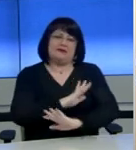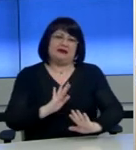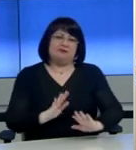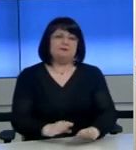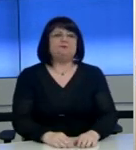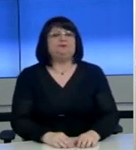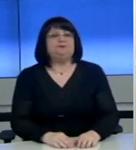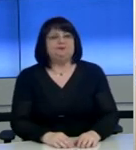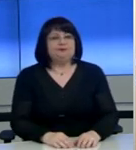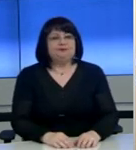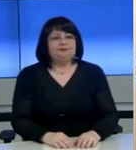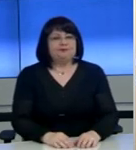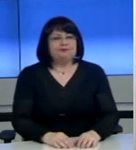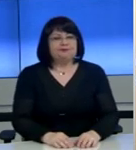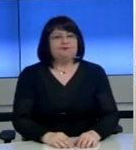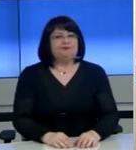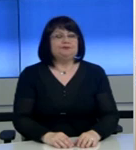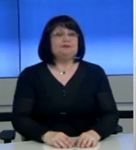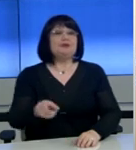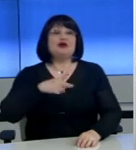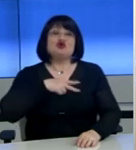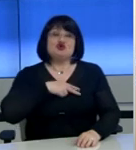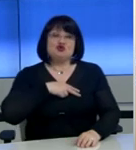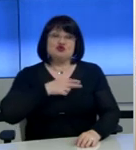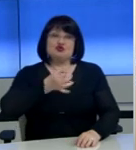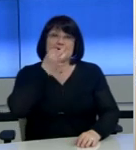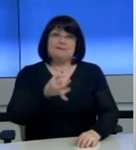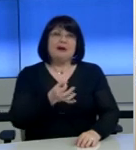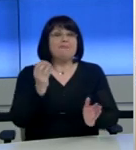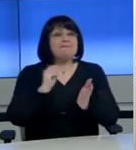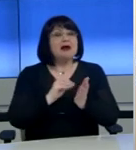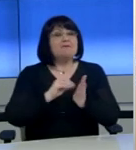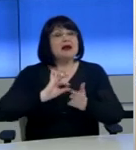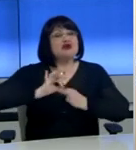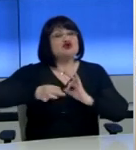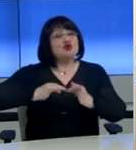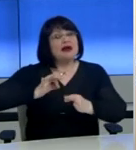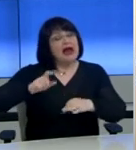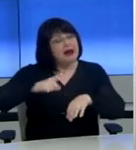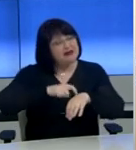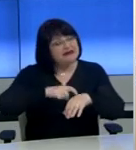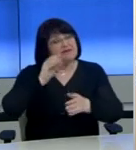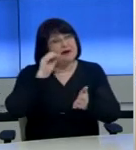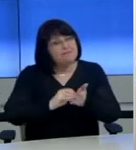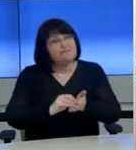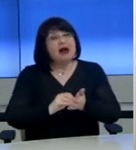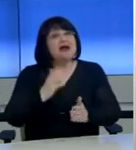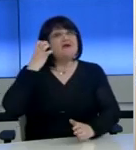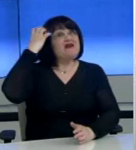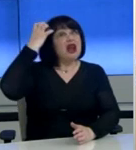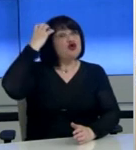Και επειδή ορθώς έχει υποθεί ότι η επανάληψη της ιστορίας από ένα σπουδαίο